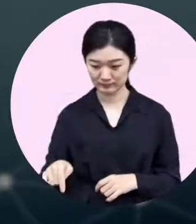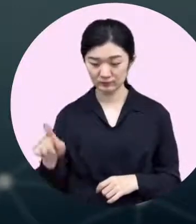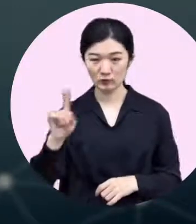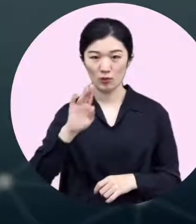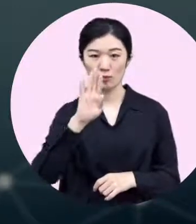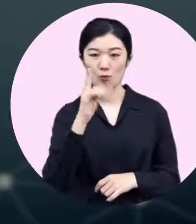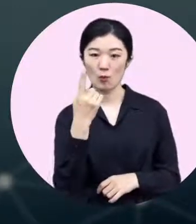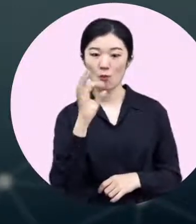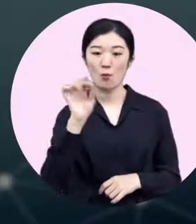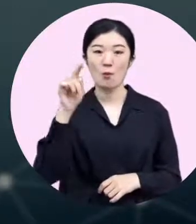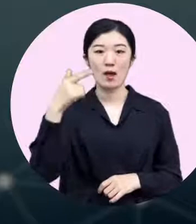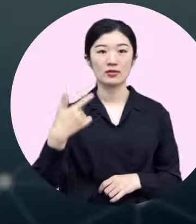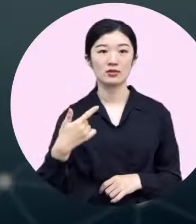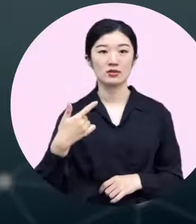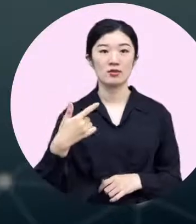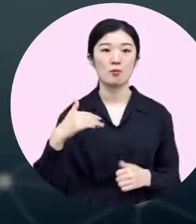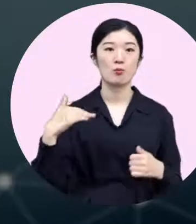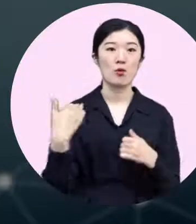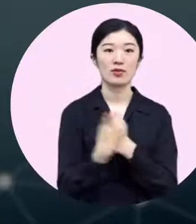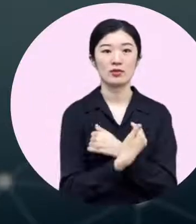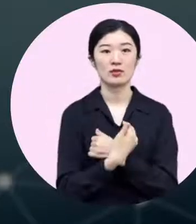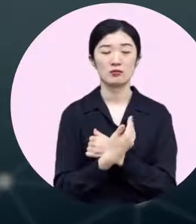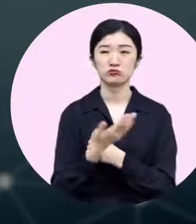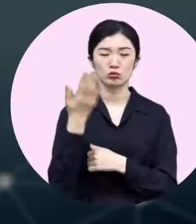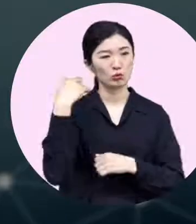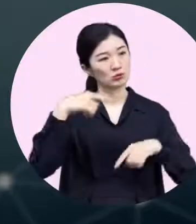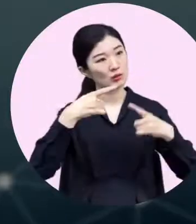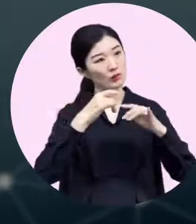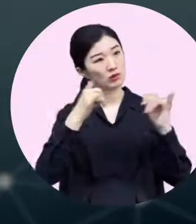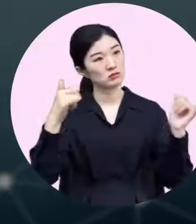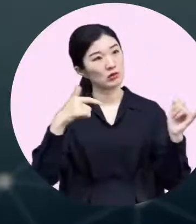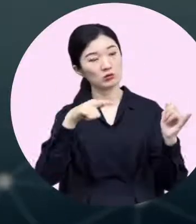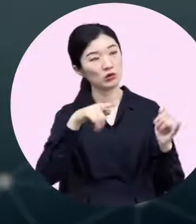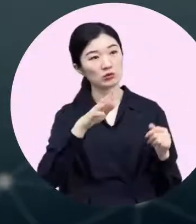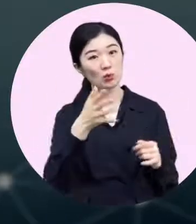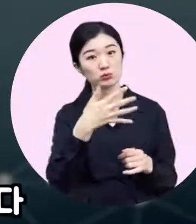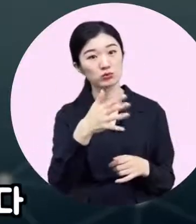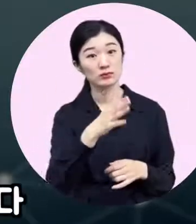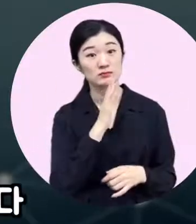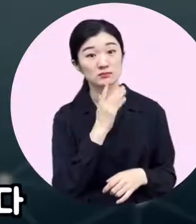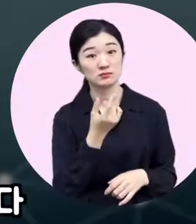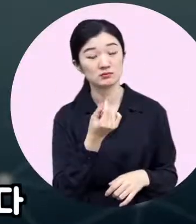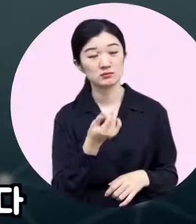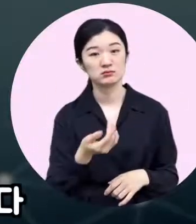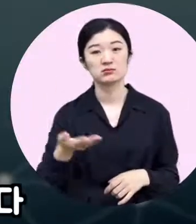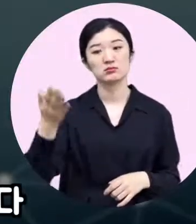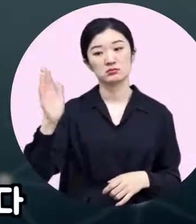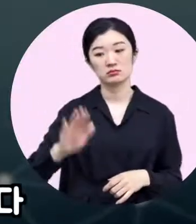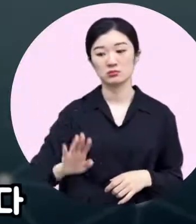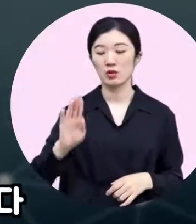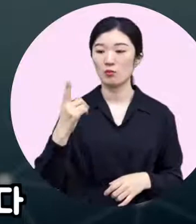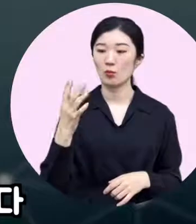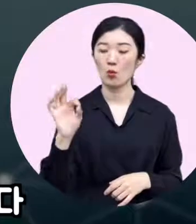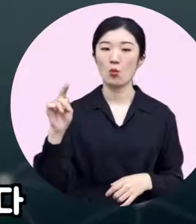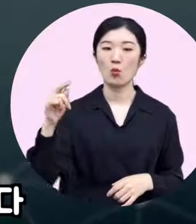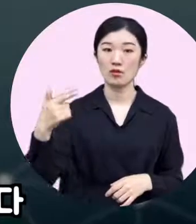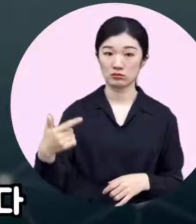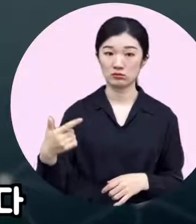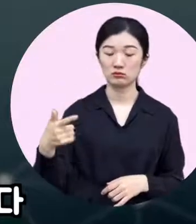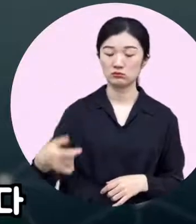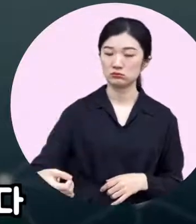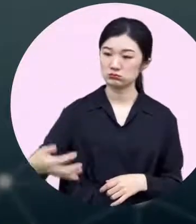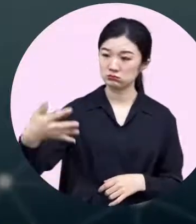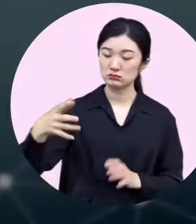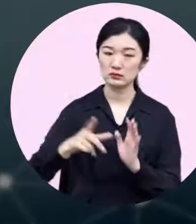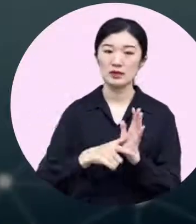메뉴가 있어요. 저희가 참가자 역할에서 봤을 때는 보안이라는 메뉴는 없었잖아요. 그죠? 근데 보안이라는 메뉴가 호스트일